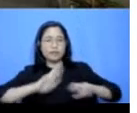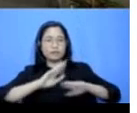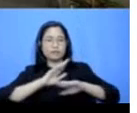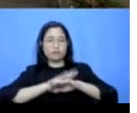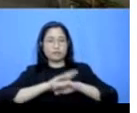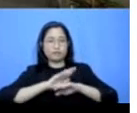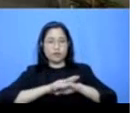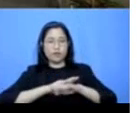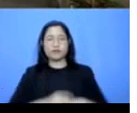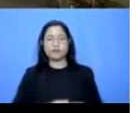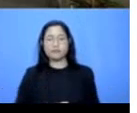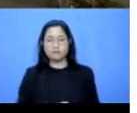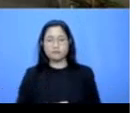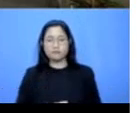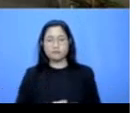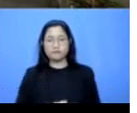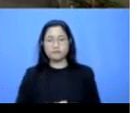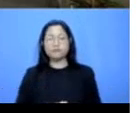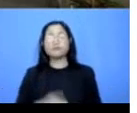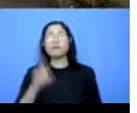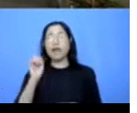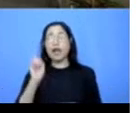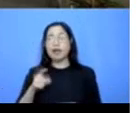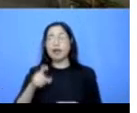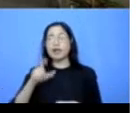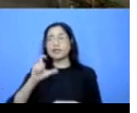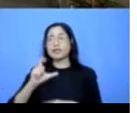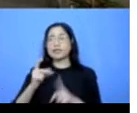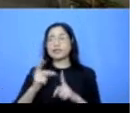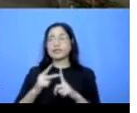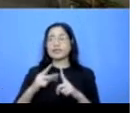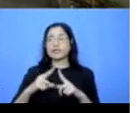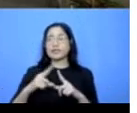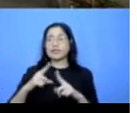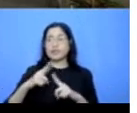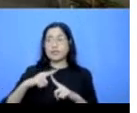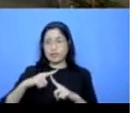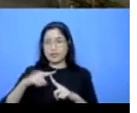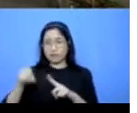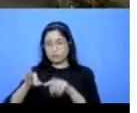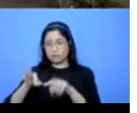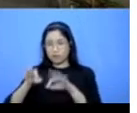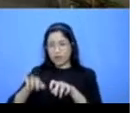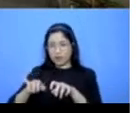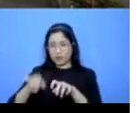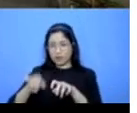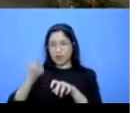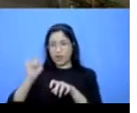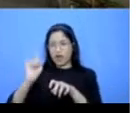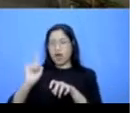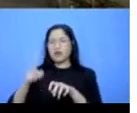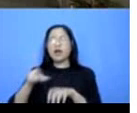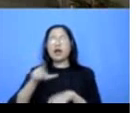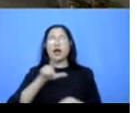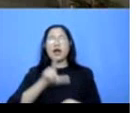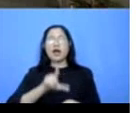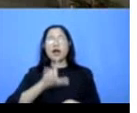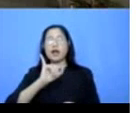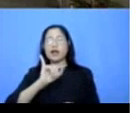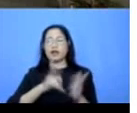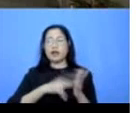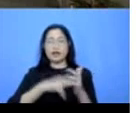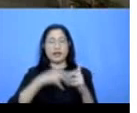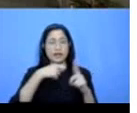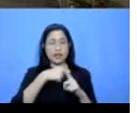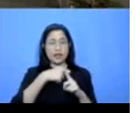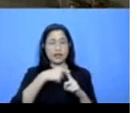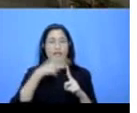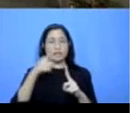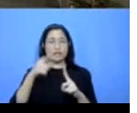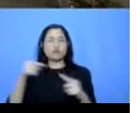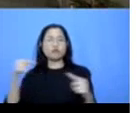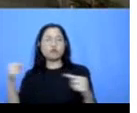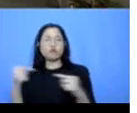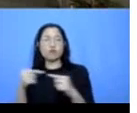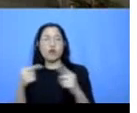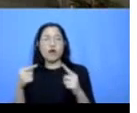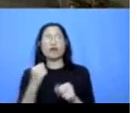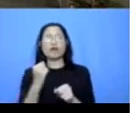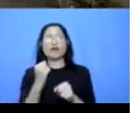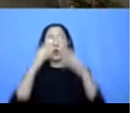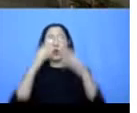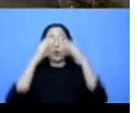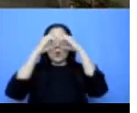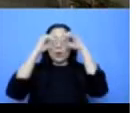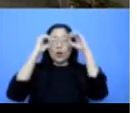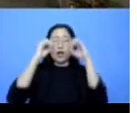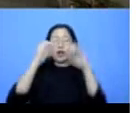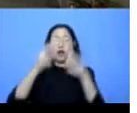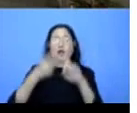Nah, siahkan. Di chat itu ada sebuah tautan yang akan mengarahkan Bapak dan Ibu ke Google Form. Google Form ini diisi dulu, karena kita